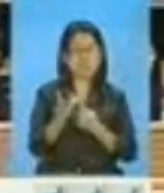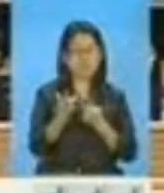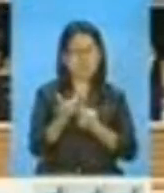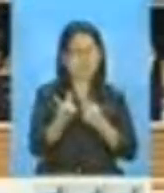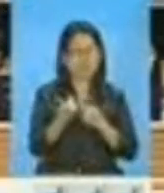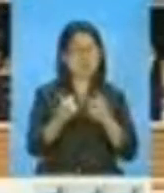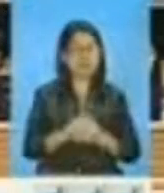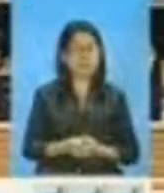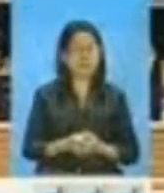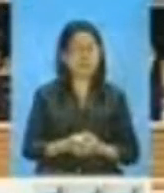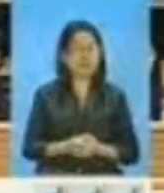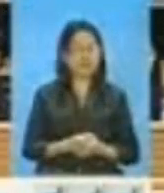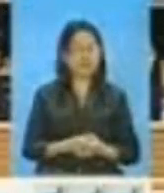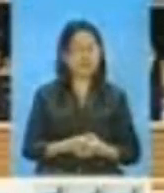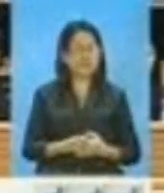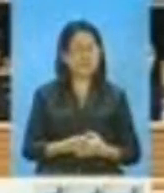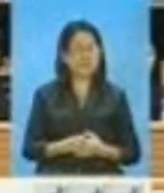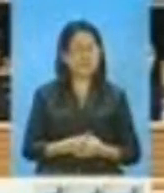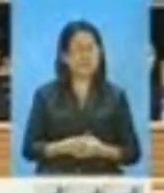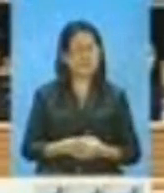ใช้สิทธิ์แสดงตนได้เลยครับ